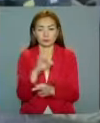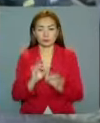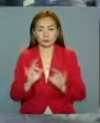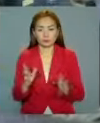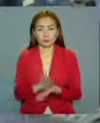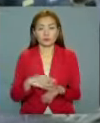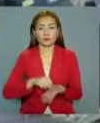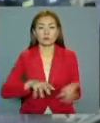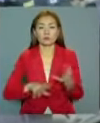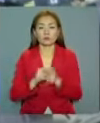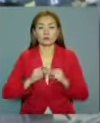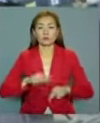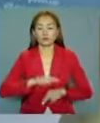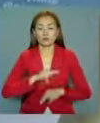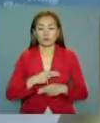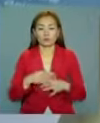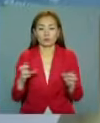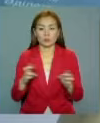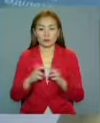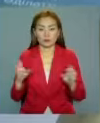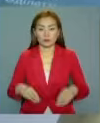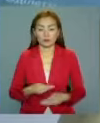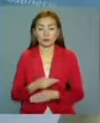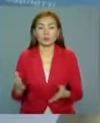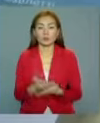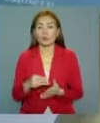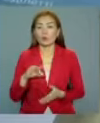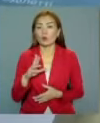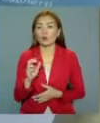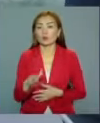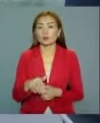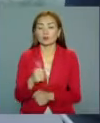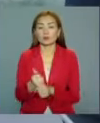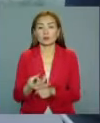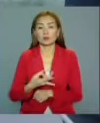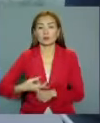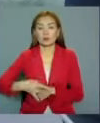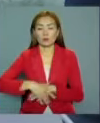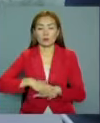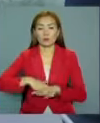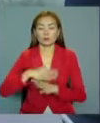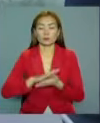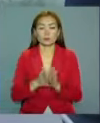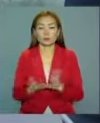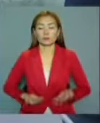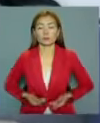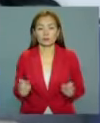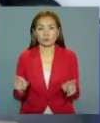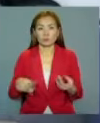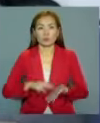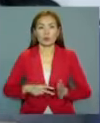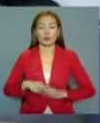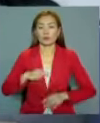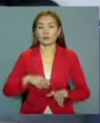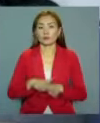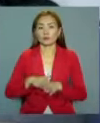туралы айтып, қатысушыларға үгіт-насихат парақшаларын таратты. Қасым Жомарт Тоқаевтың басшылығымен елімізде халықтың әл-ауқатын арттыру бойынша